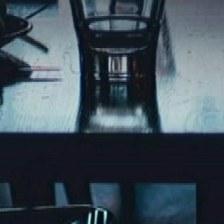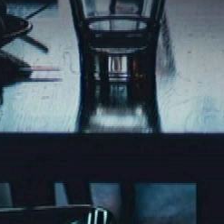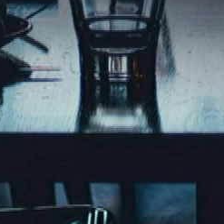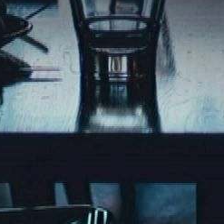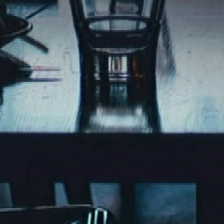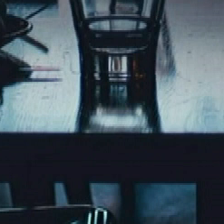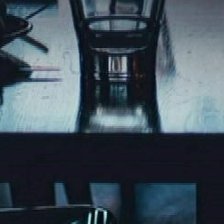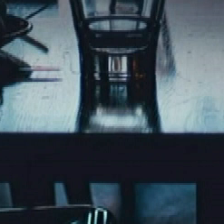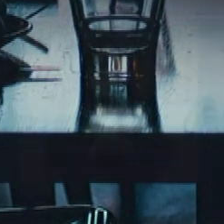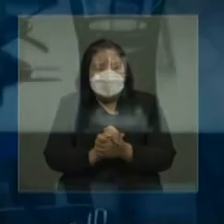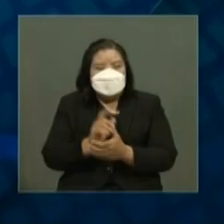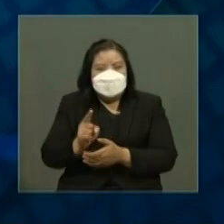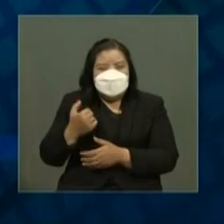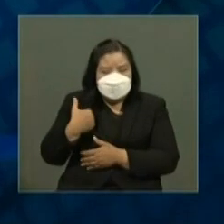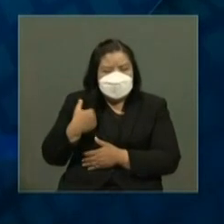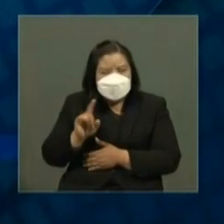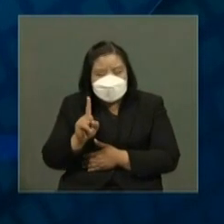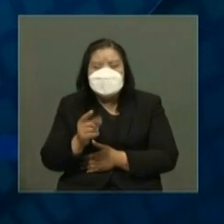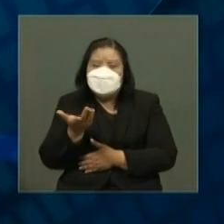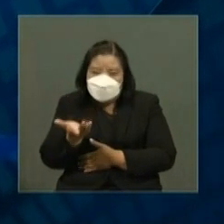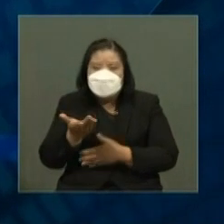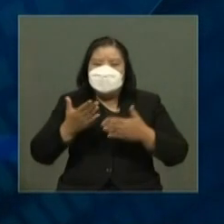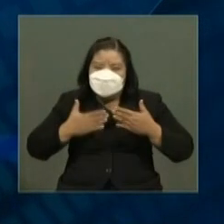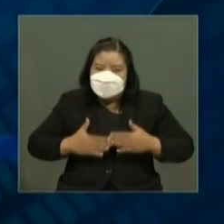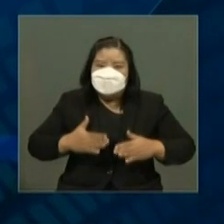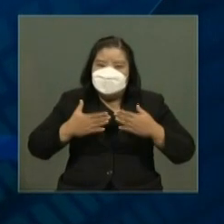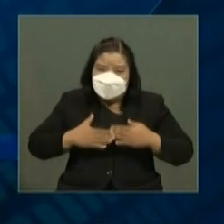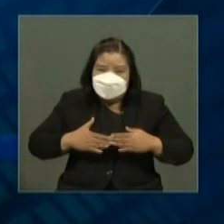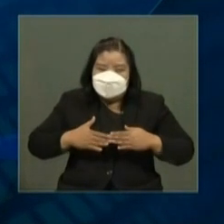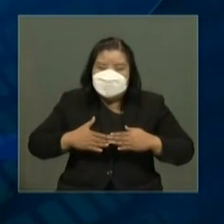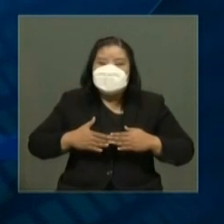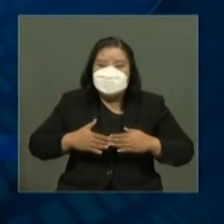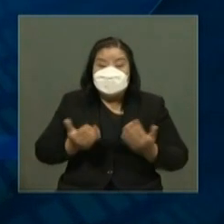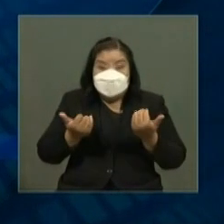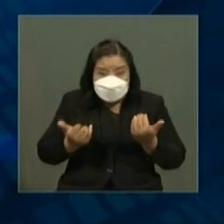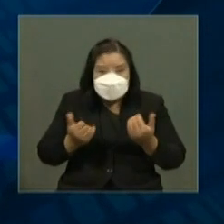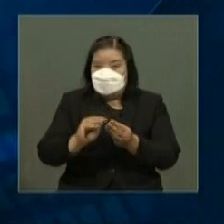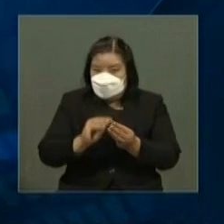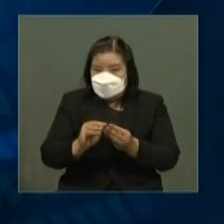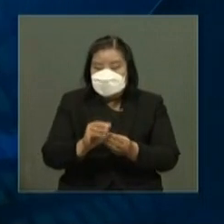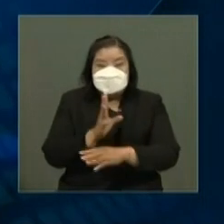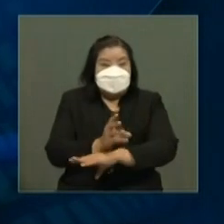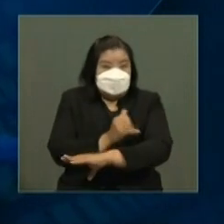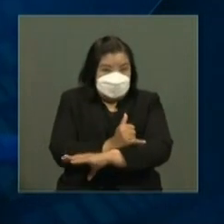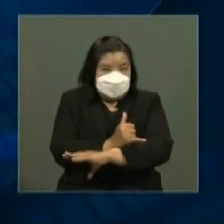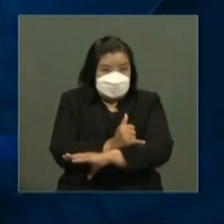ติดเชื้อผู้ป่วยและผู้เสียชีวิตเพิ่มขึ้นมาอย่างต่อเนื่องโดยได้จำกัดเวลาการออกนอกเคหส